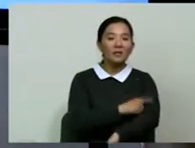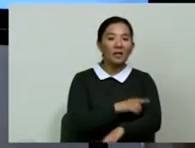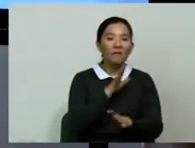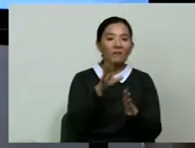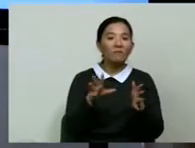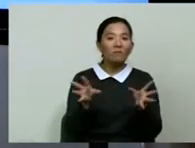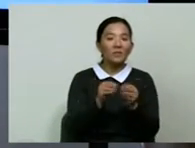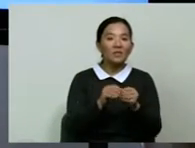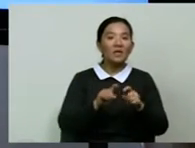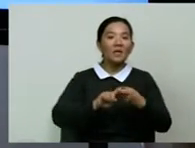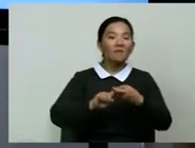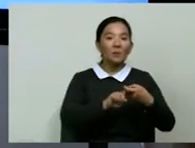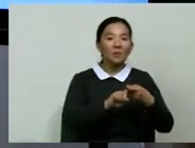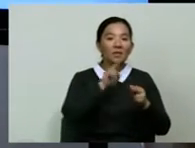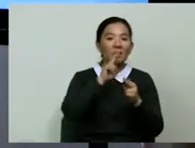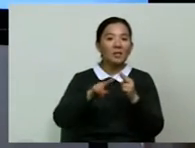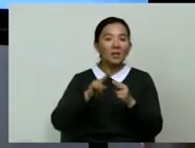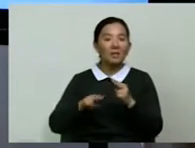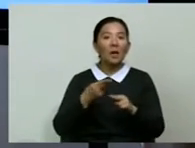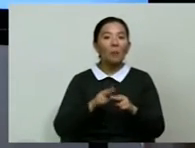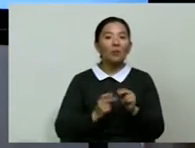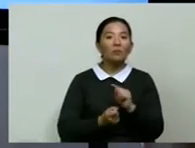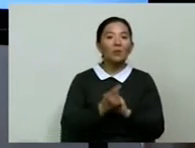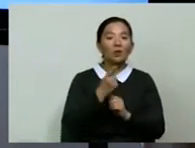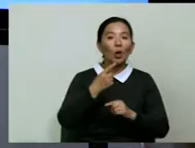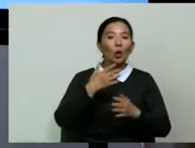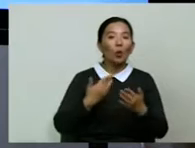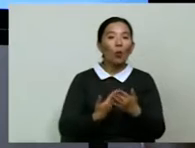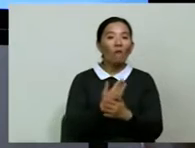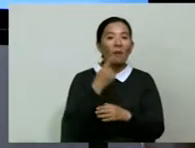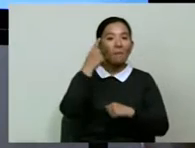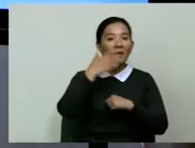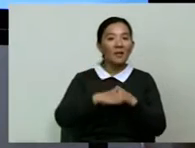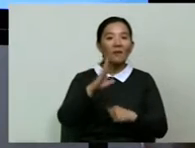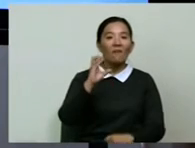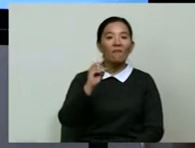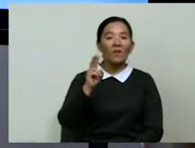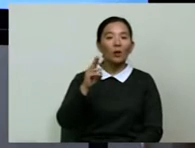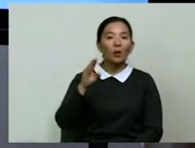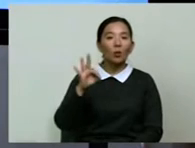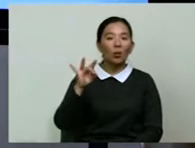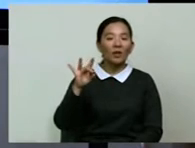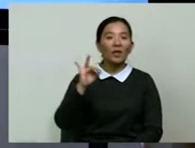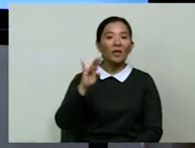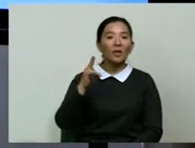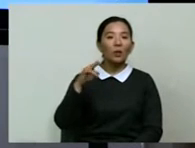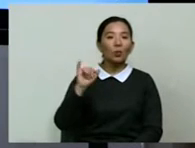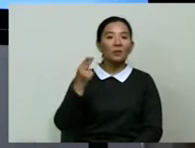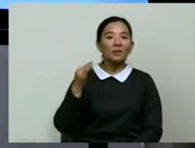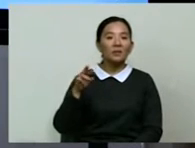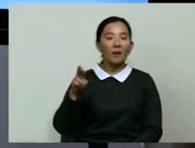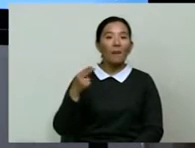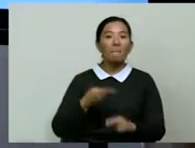взаимодействия теряется, так? Поэтому возникает новое понятие — вектор индукции. Значит, силовой